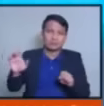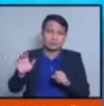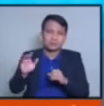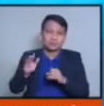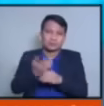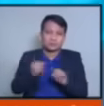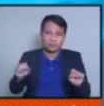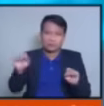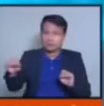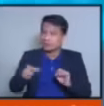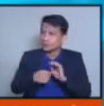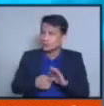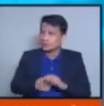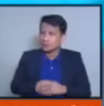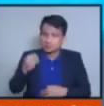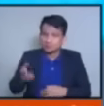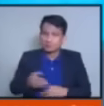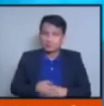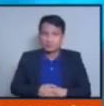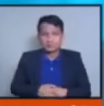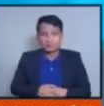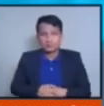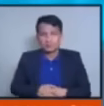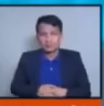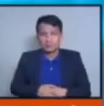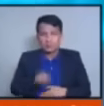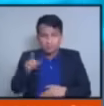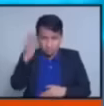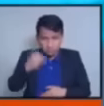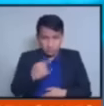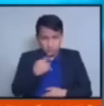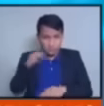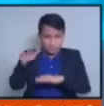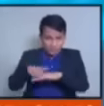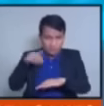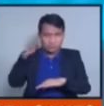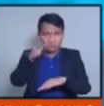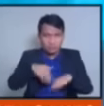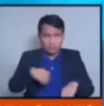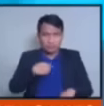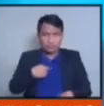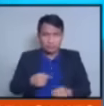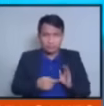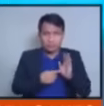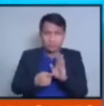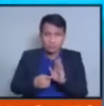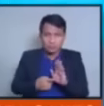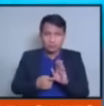mabahay ninyo dahil ama niya yun eh. Tapos kapag tinatawag ko siya, ayaw niya ipakita